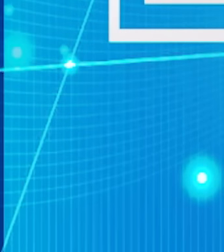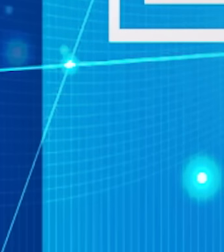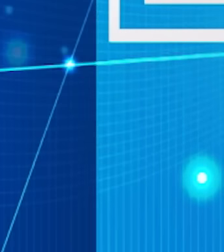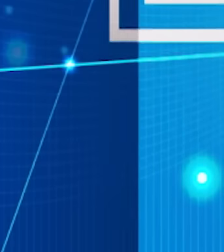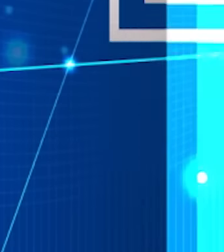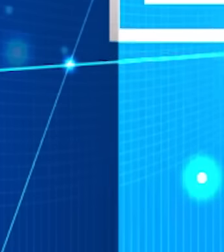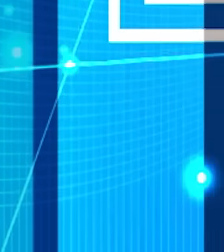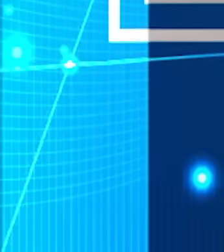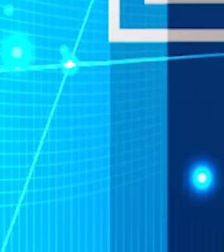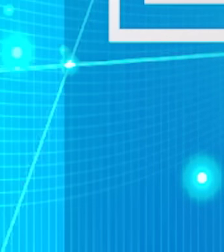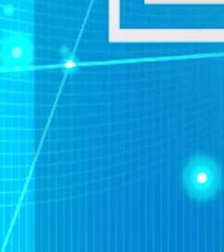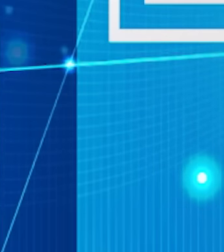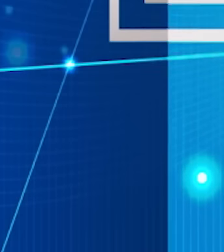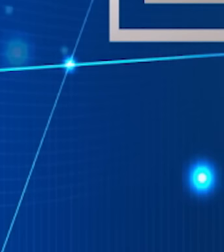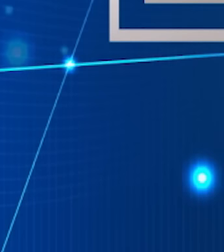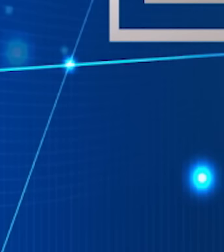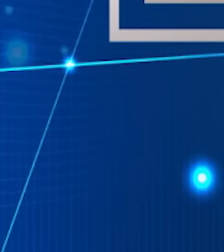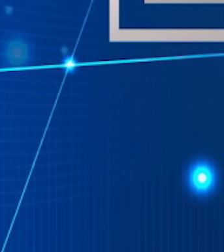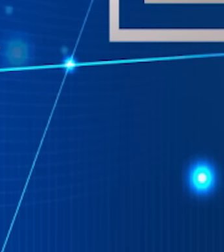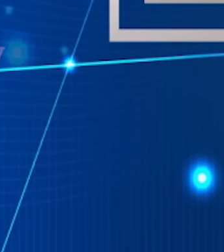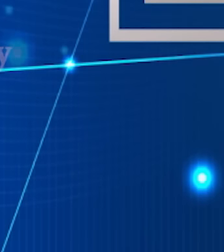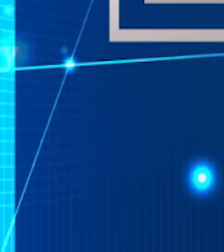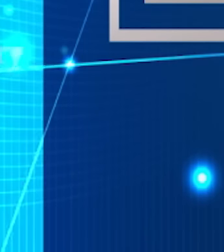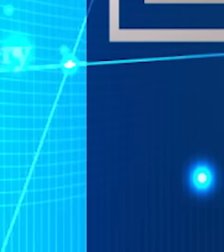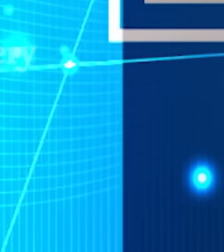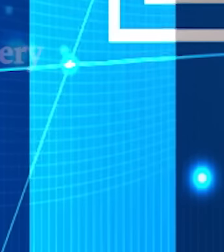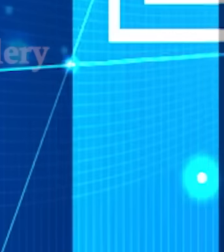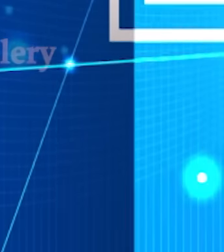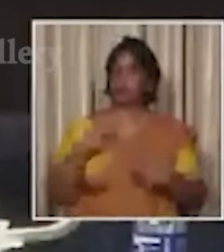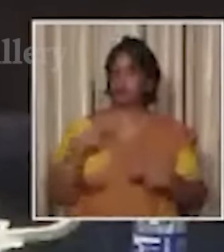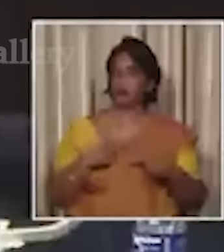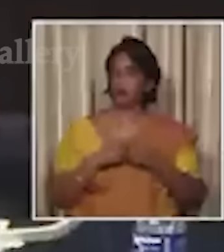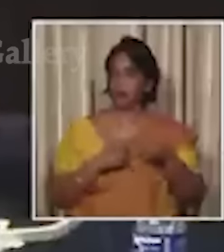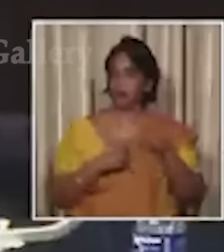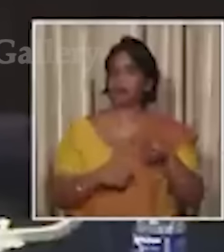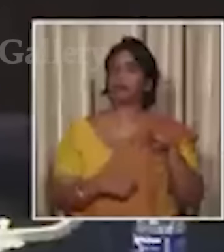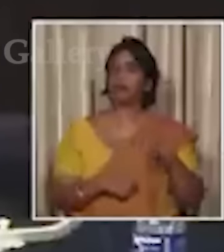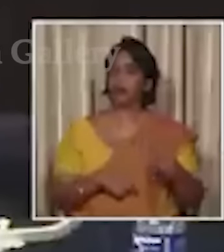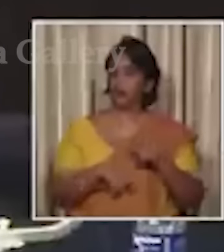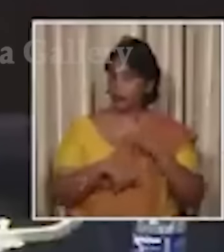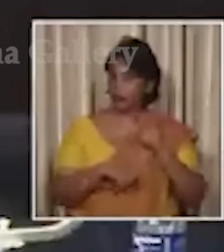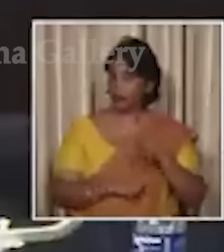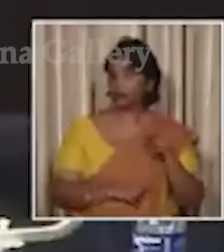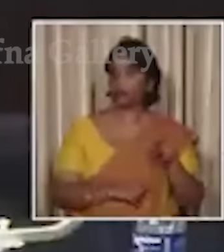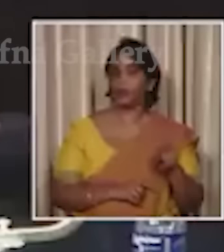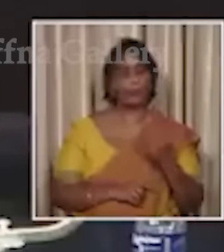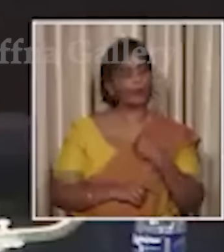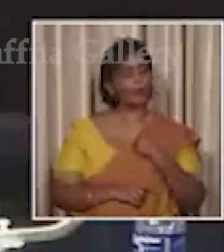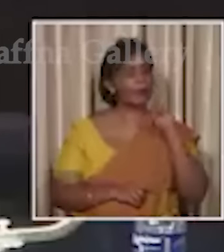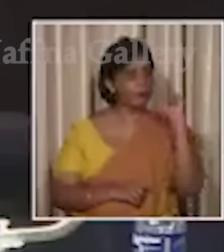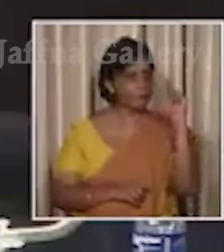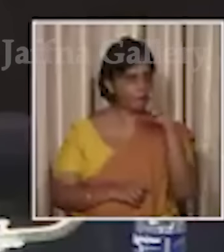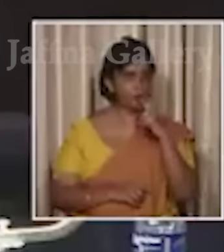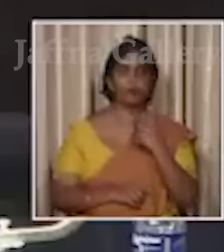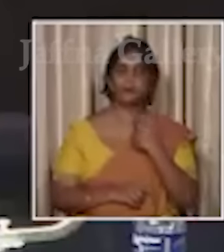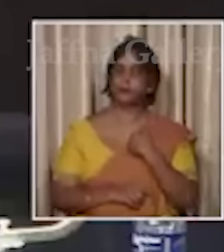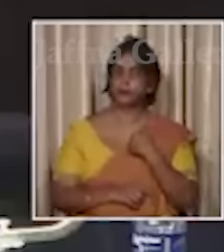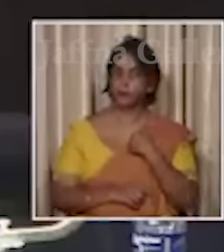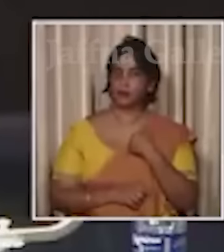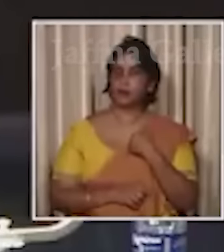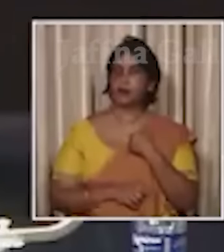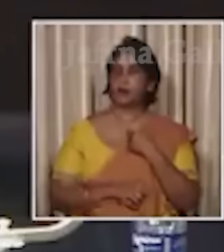செயலாளரிடம் பாராளுமன்ற உறுப்பினர் செல்வராசா கஜேந்திரன் கோரிக்கை விடுத்துள்ளார். நான் முதலாவதாக நடைபெற்று முடிந்த